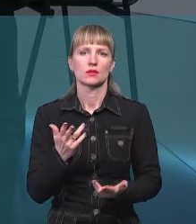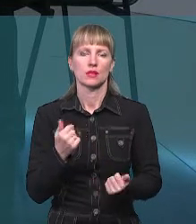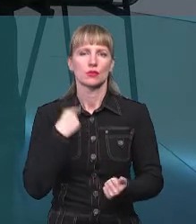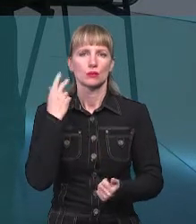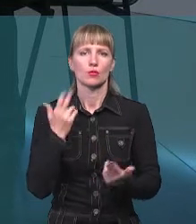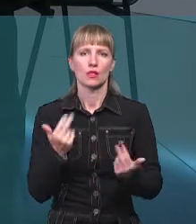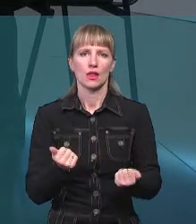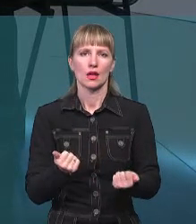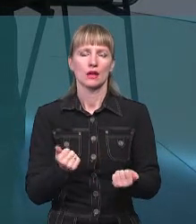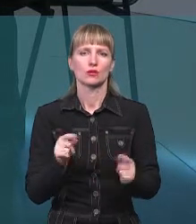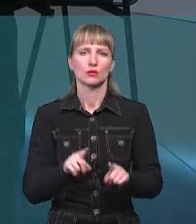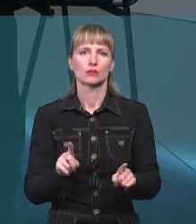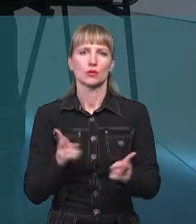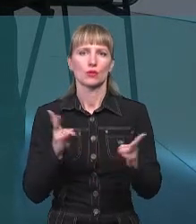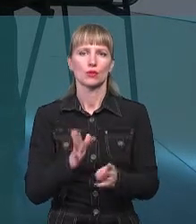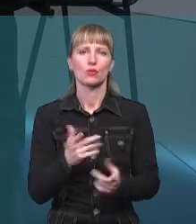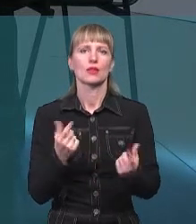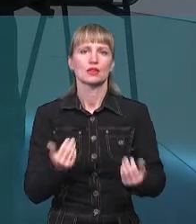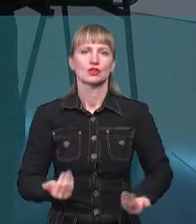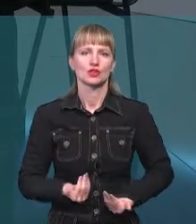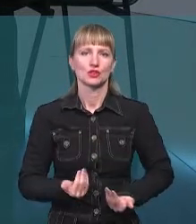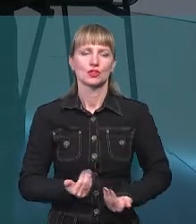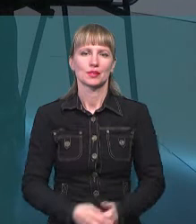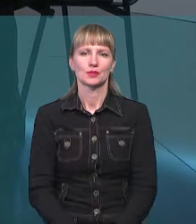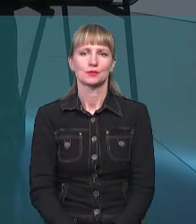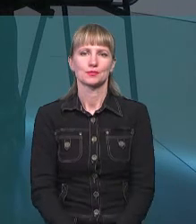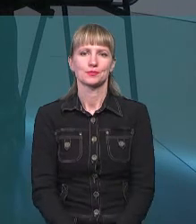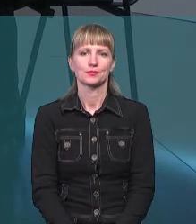так, тому що потрібно буде десь жити все одно.